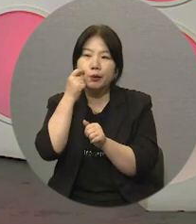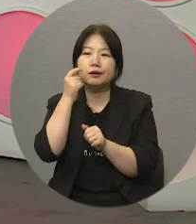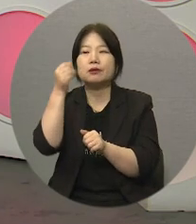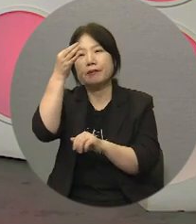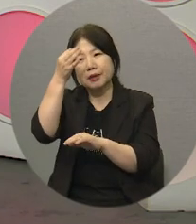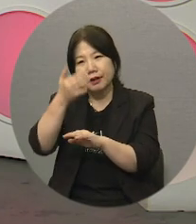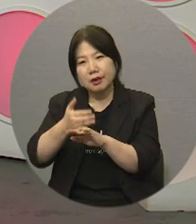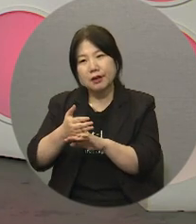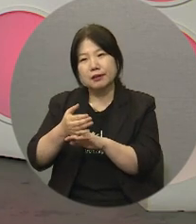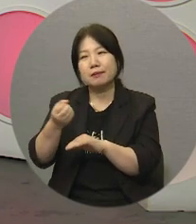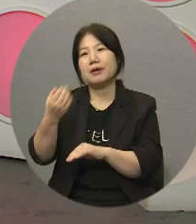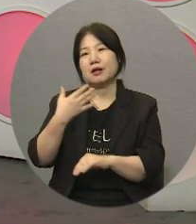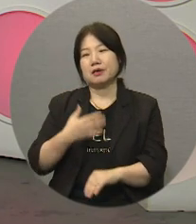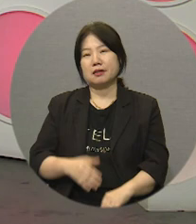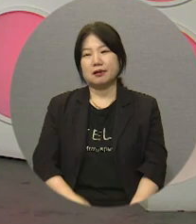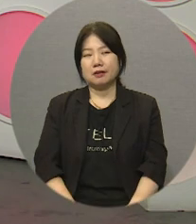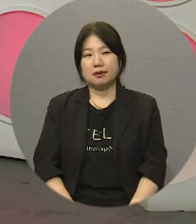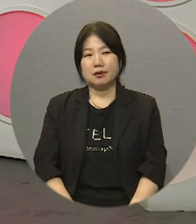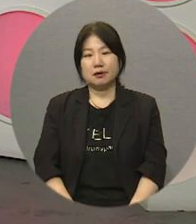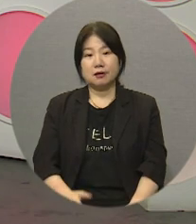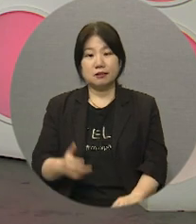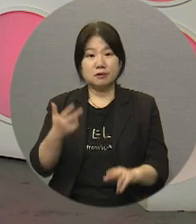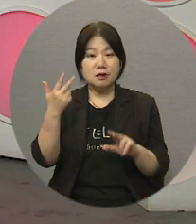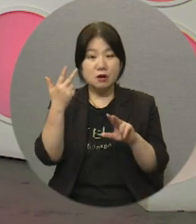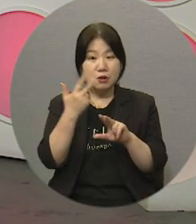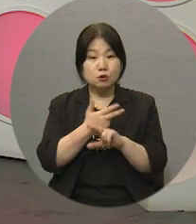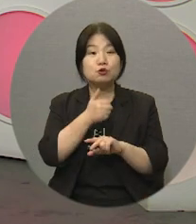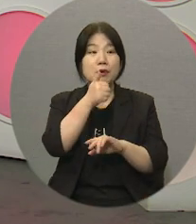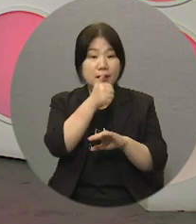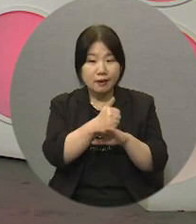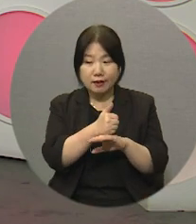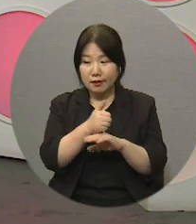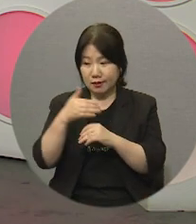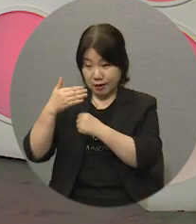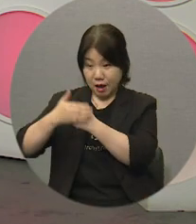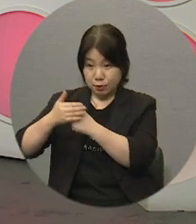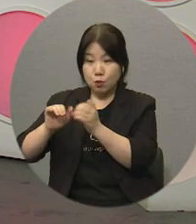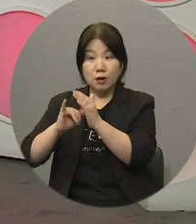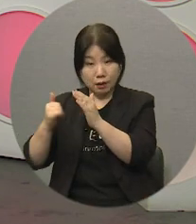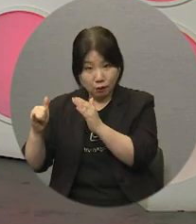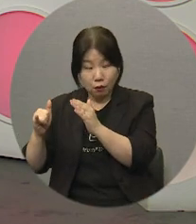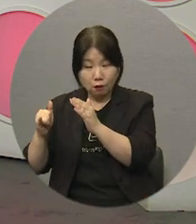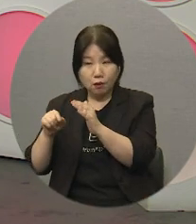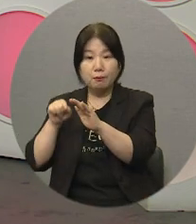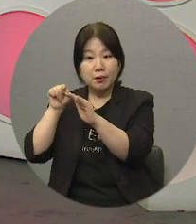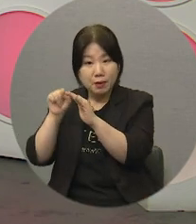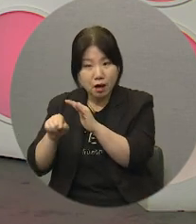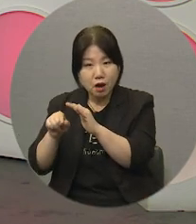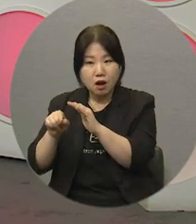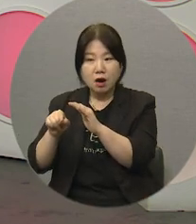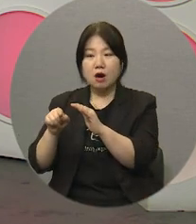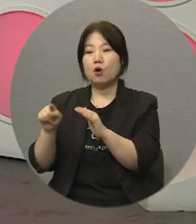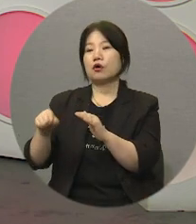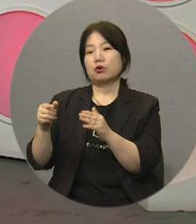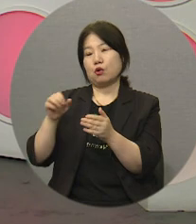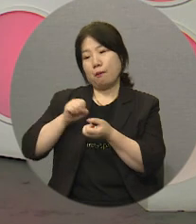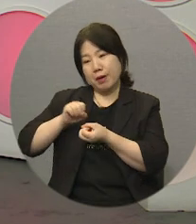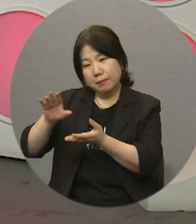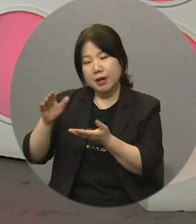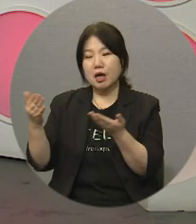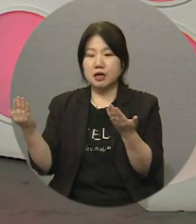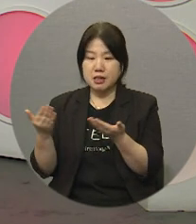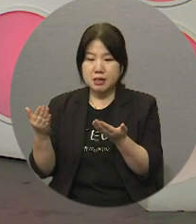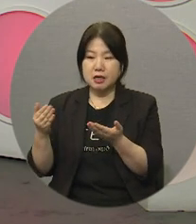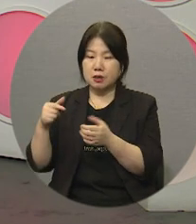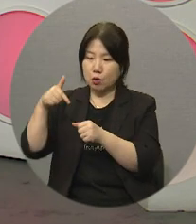했습니다. 나는 주말이면 가족이 있는 대구를 오갑니다. 대구에서도 주유소 일과 택배 일은 할 수